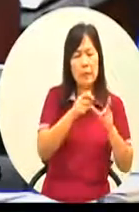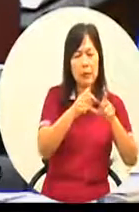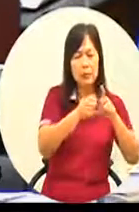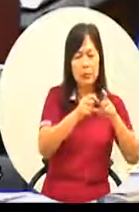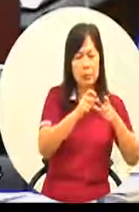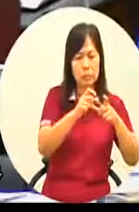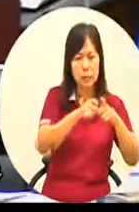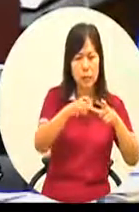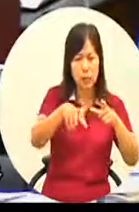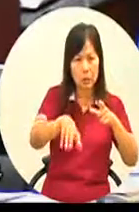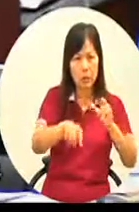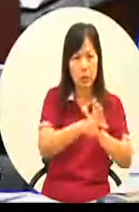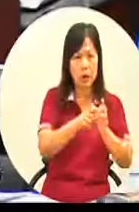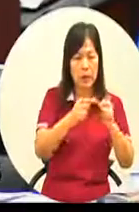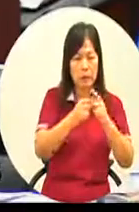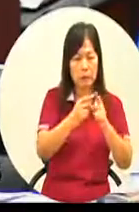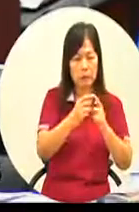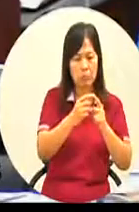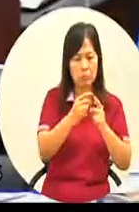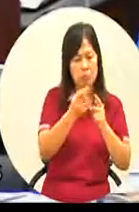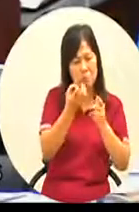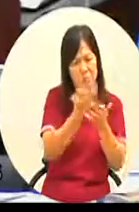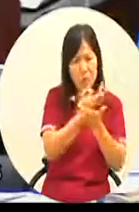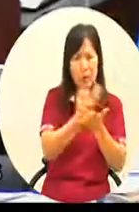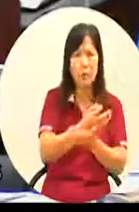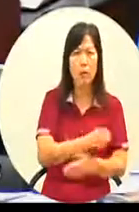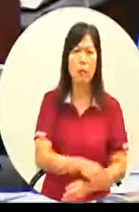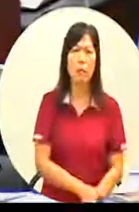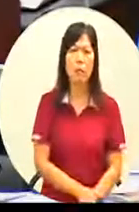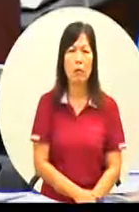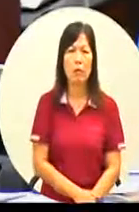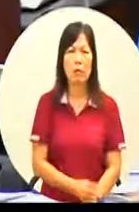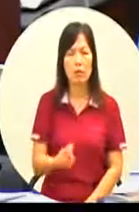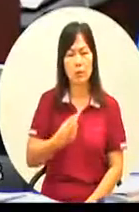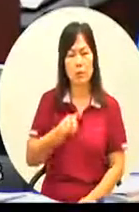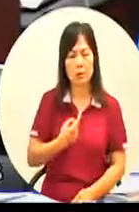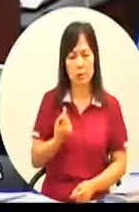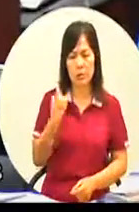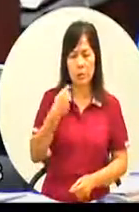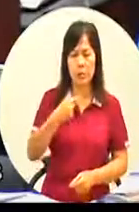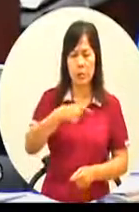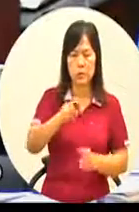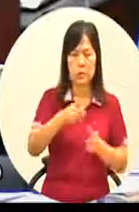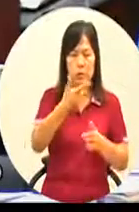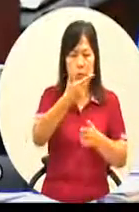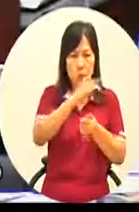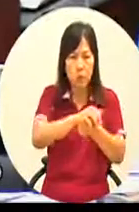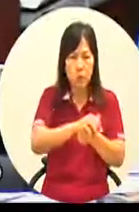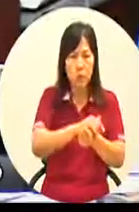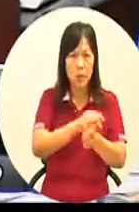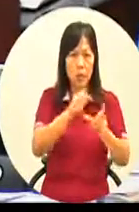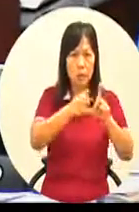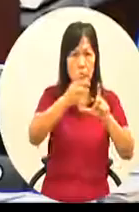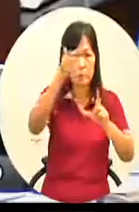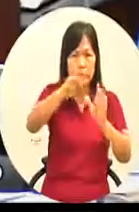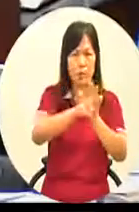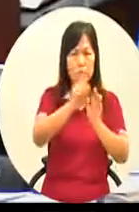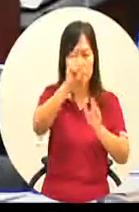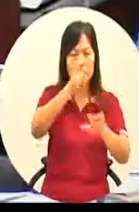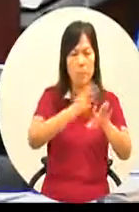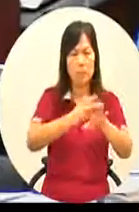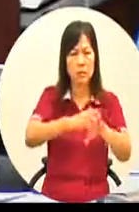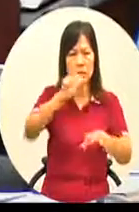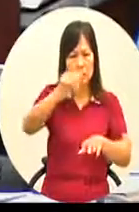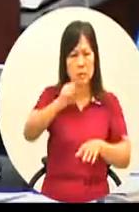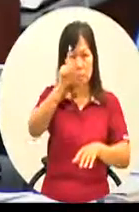人力确实有限啦。我是我昨去六姑， 六股区公所多一个技术尔，